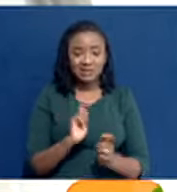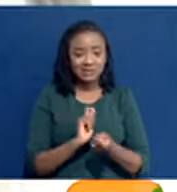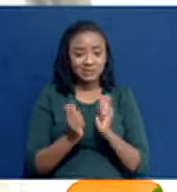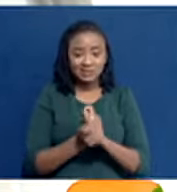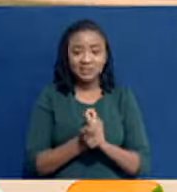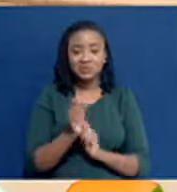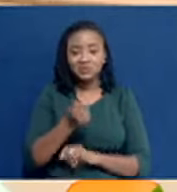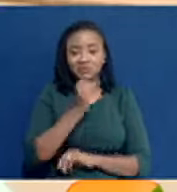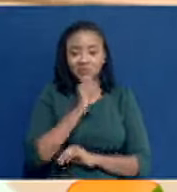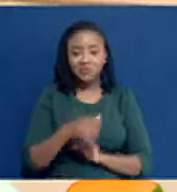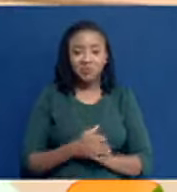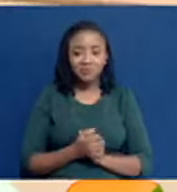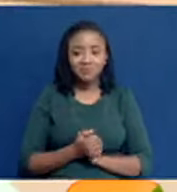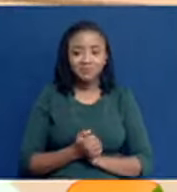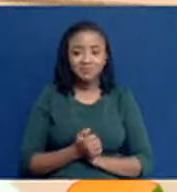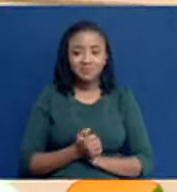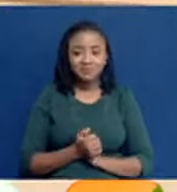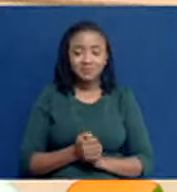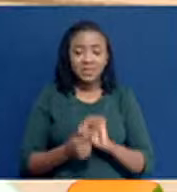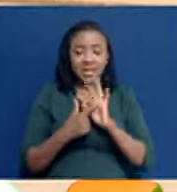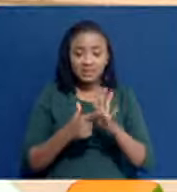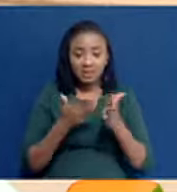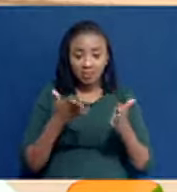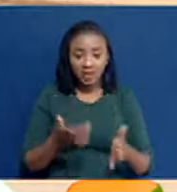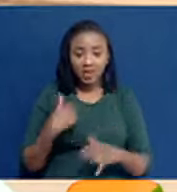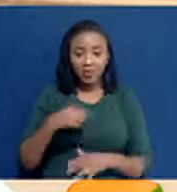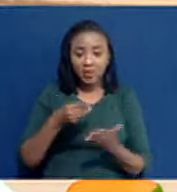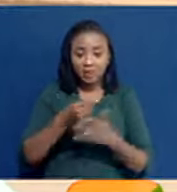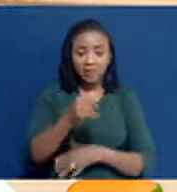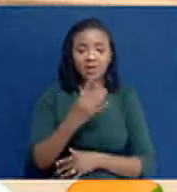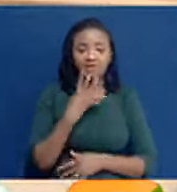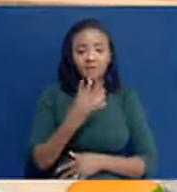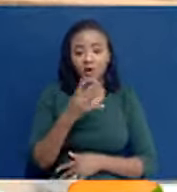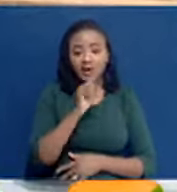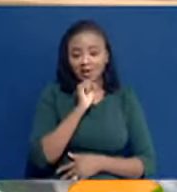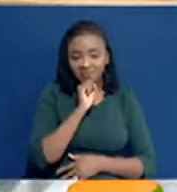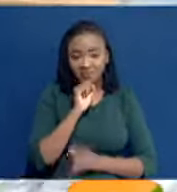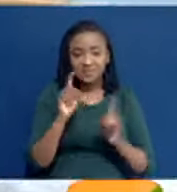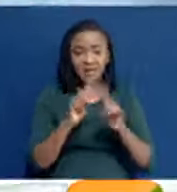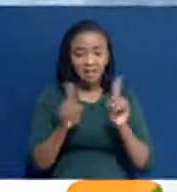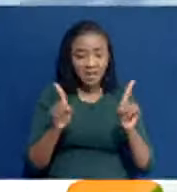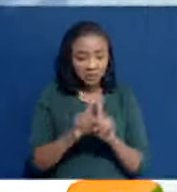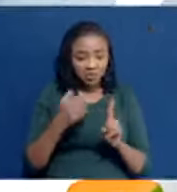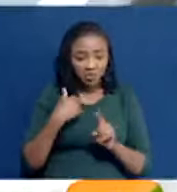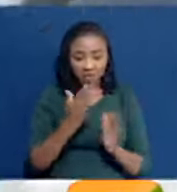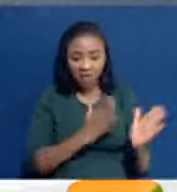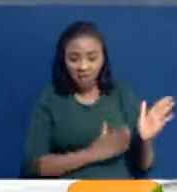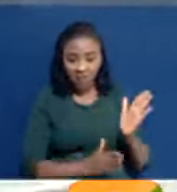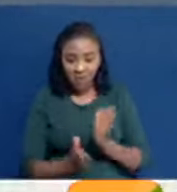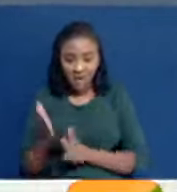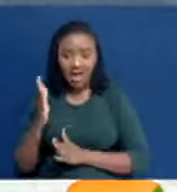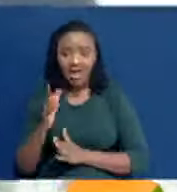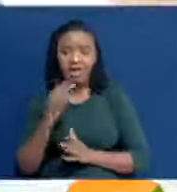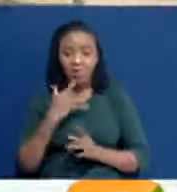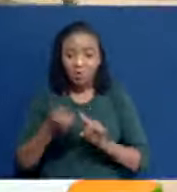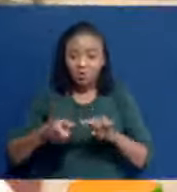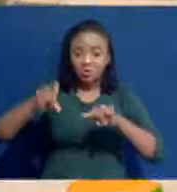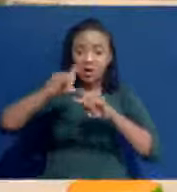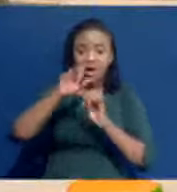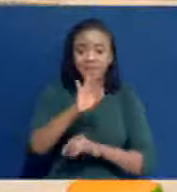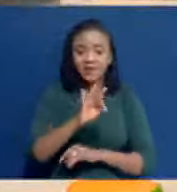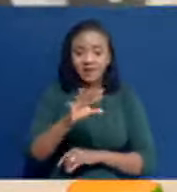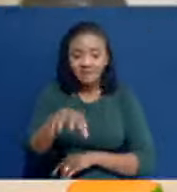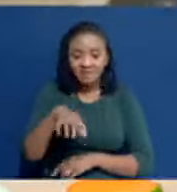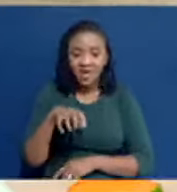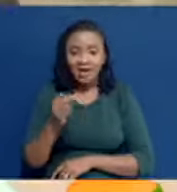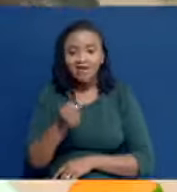50 bob. Kama sisi tunalipisha 450, lakini tuna mpango tutaongeza hata kama ni 50, angalau